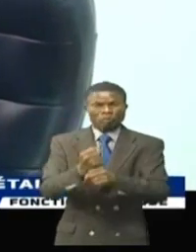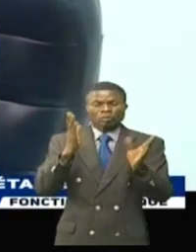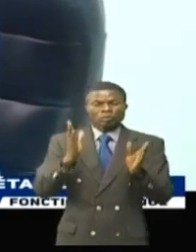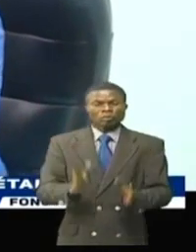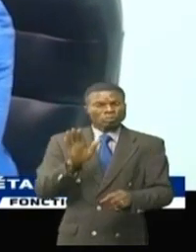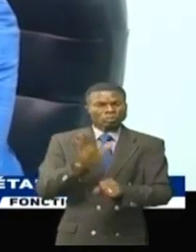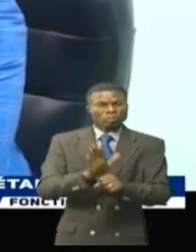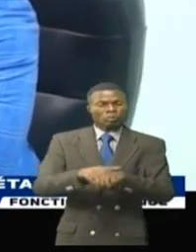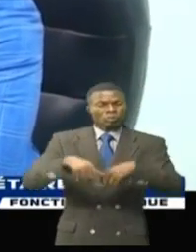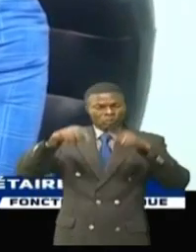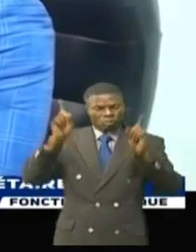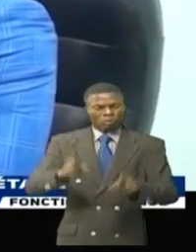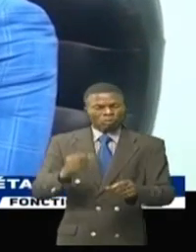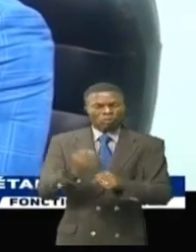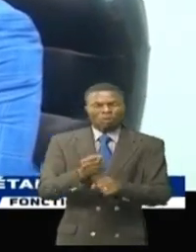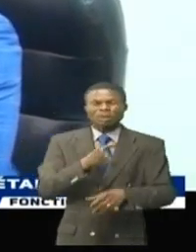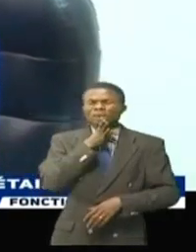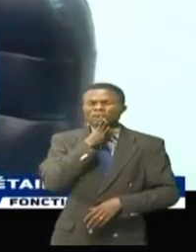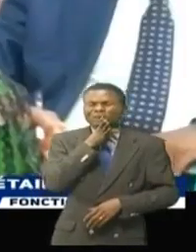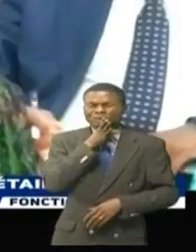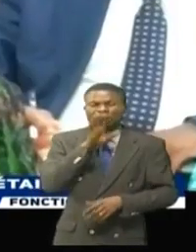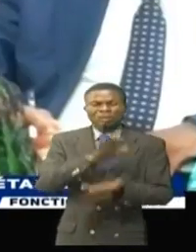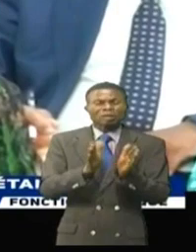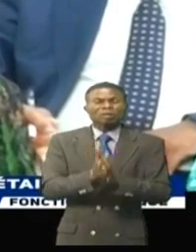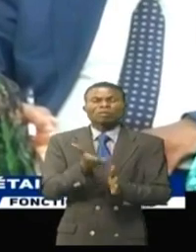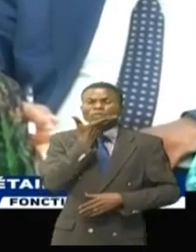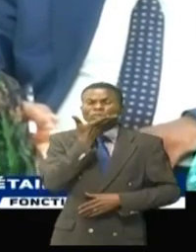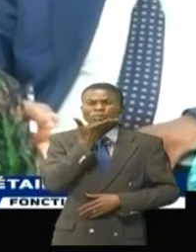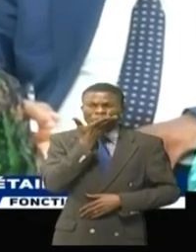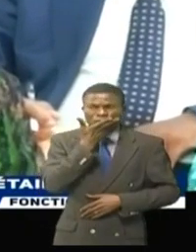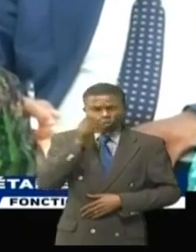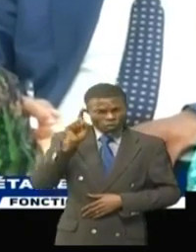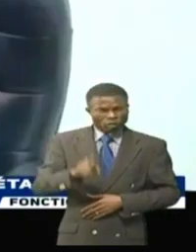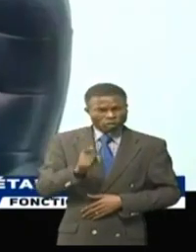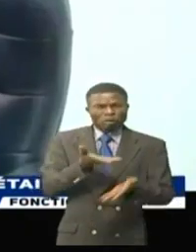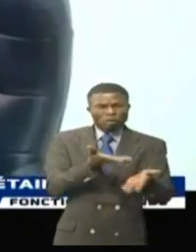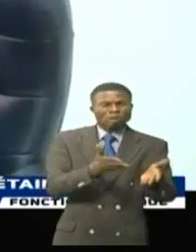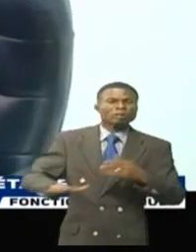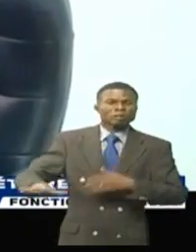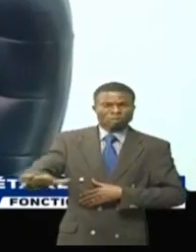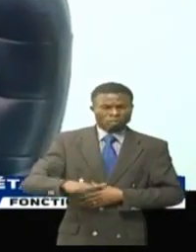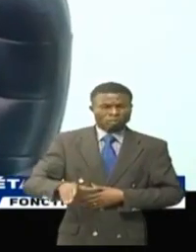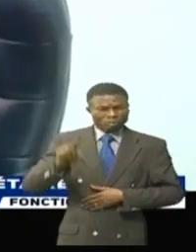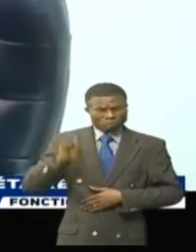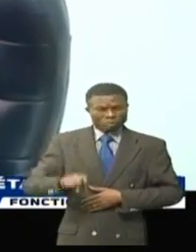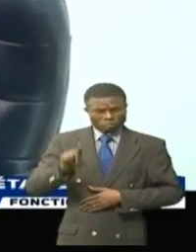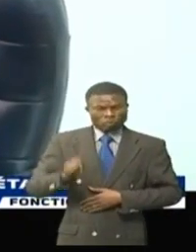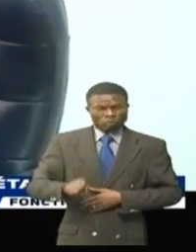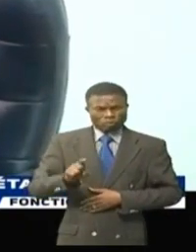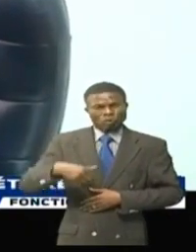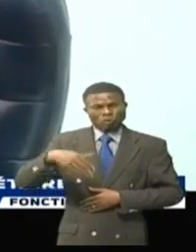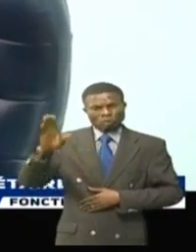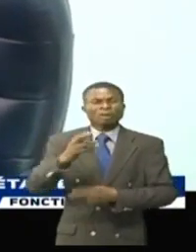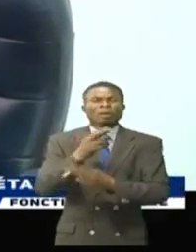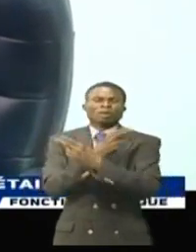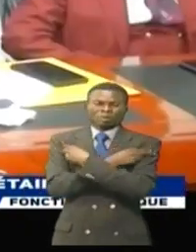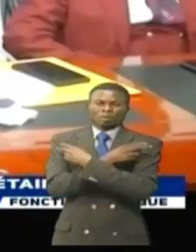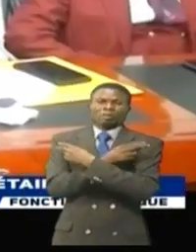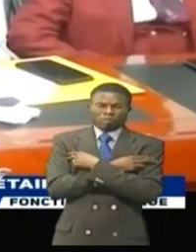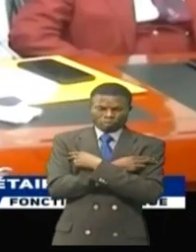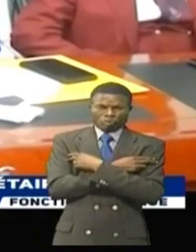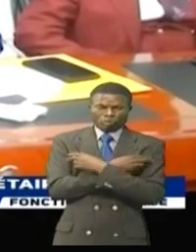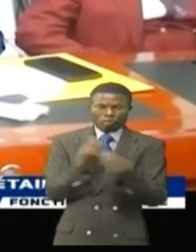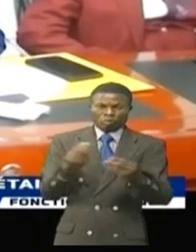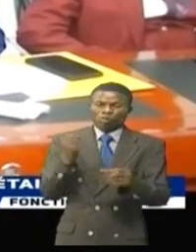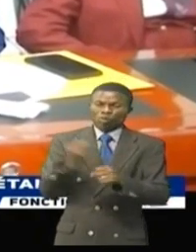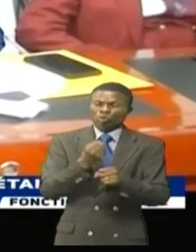eu un parcours riche, qui a servi son pays et qui mérite d'avoir une vie après